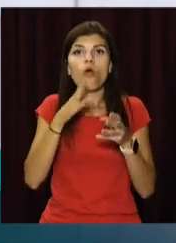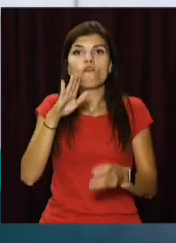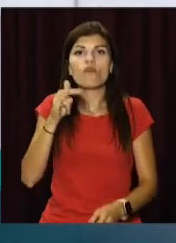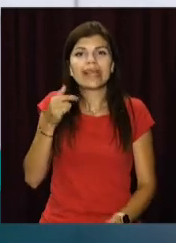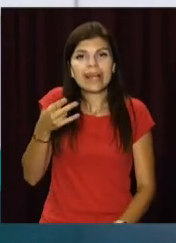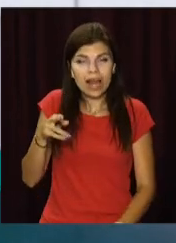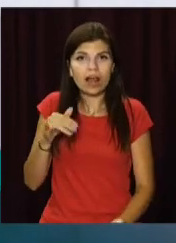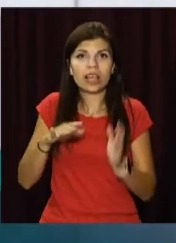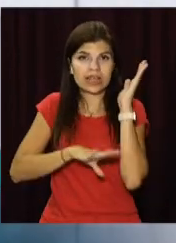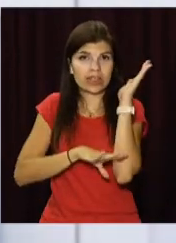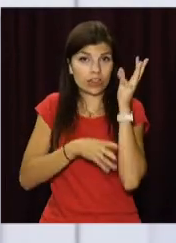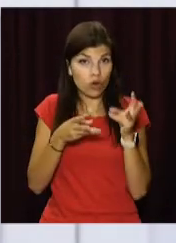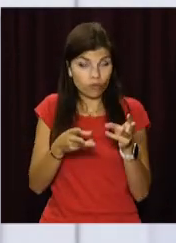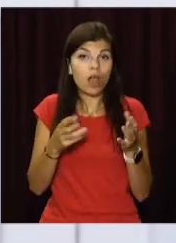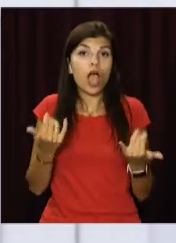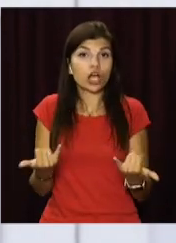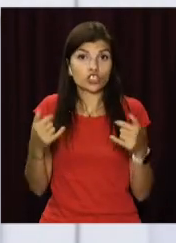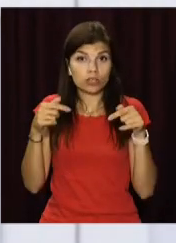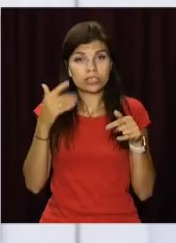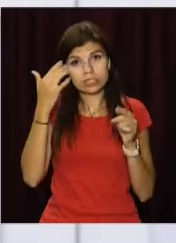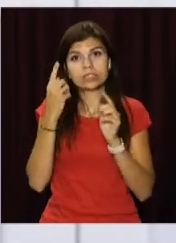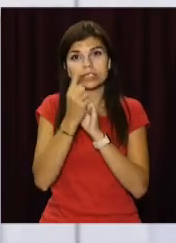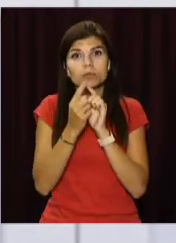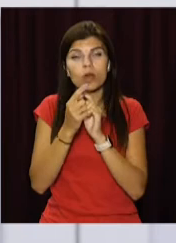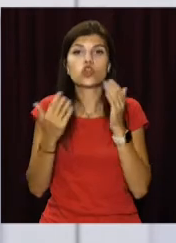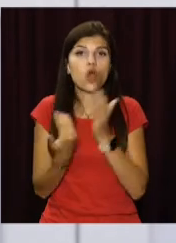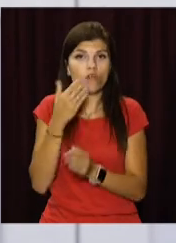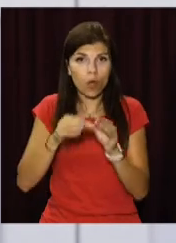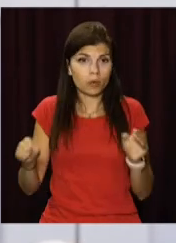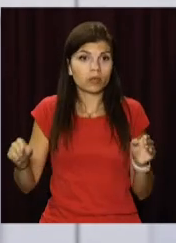дровами. Станом на сьогодні це буде нове опалення